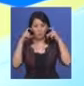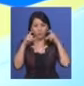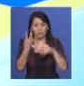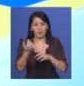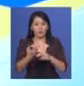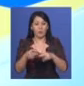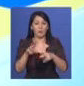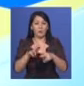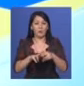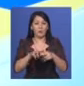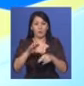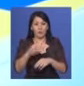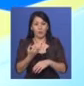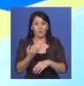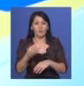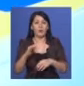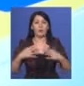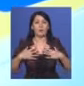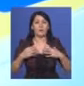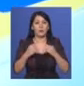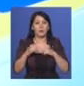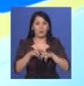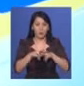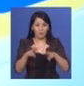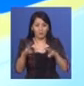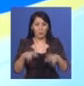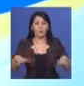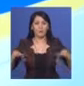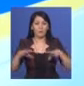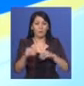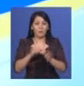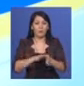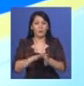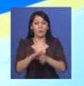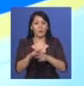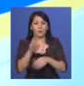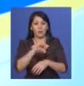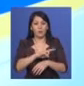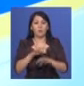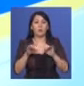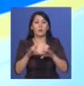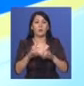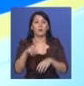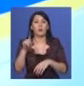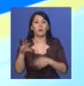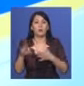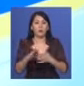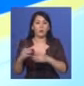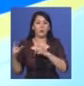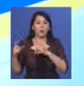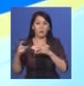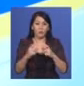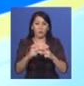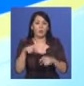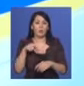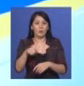қаржы бөлінгенін айтты. Сондай-ақ Қасым Жомарт Тоқаевқа денсаулық сақтау министрлігімен бірлесе атқарған жұмыстары туралы баян етті. 100